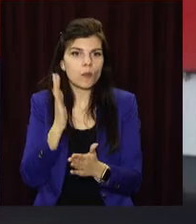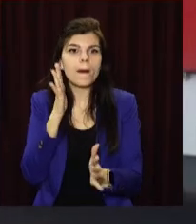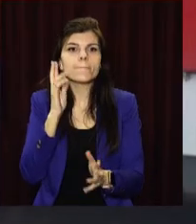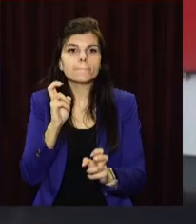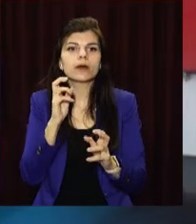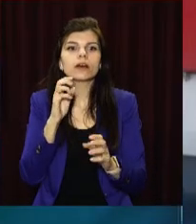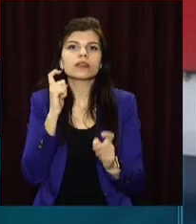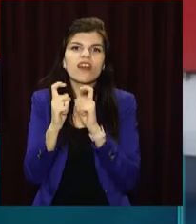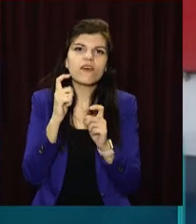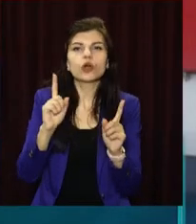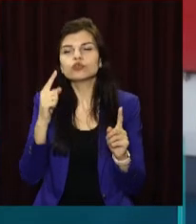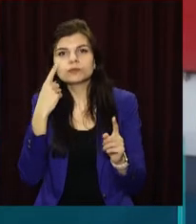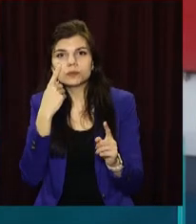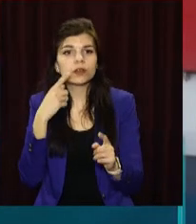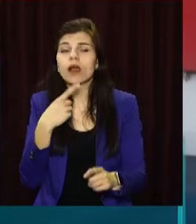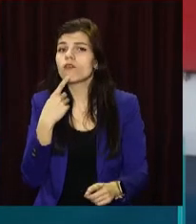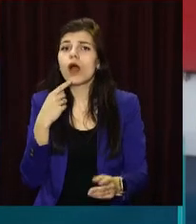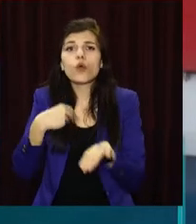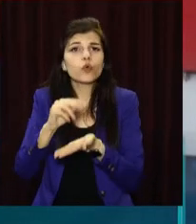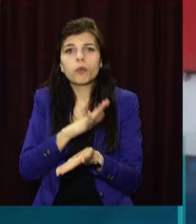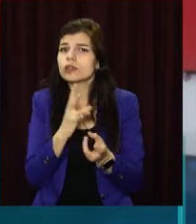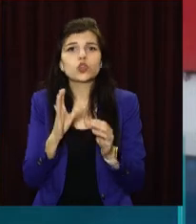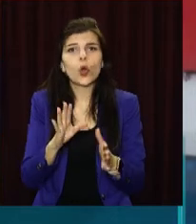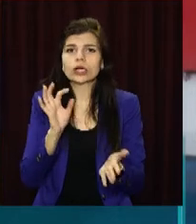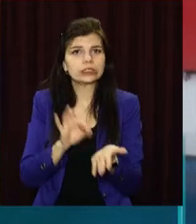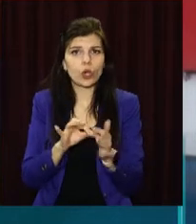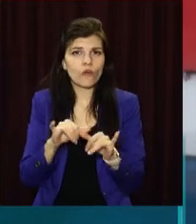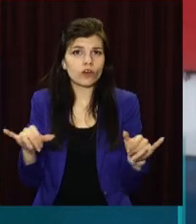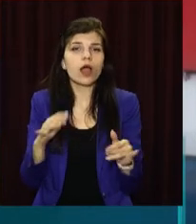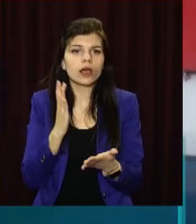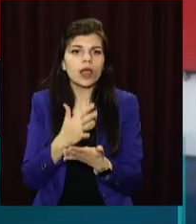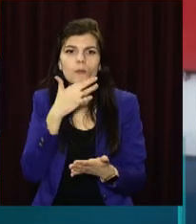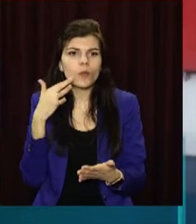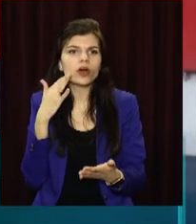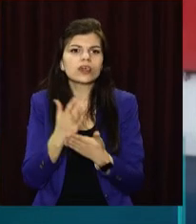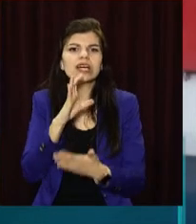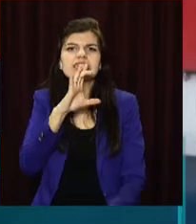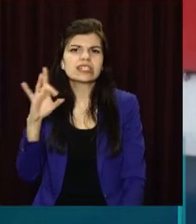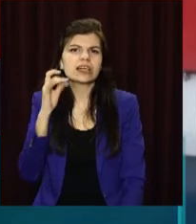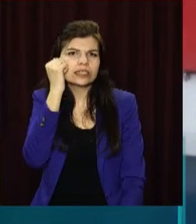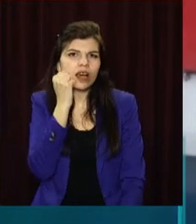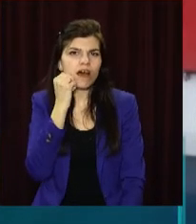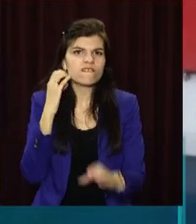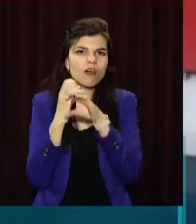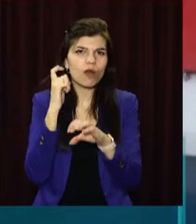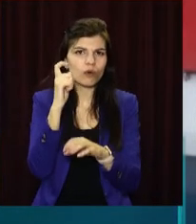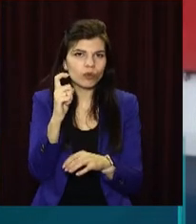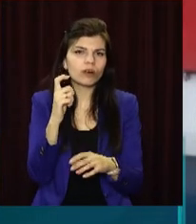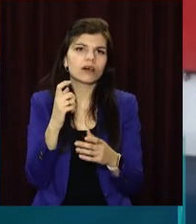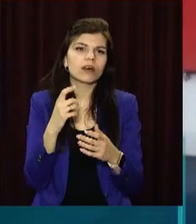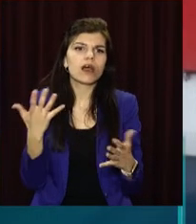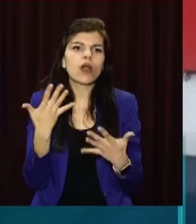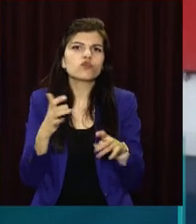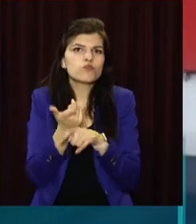трамваїв. Закупка йде не тільки з цілею увеличення. Закупка йде, що є багато тих совєтських очень старых вагонов, которым